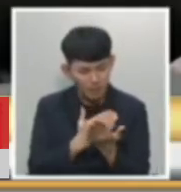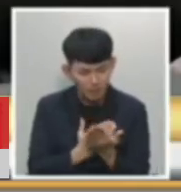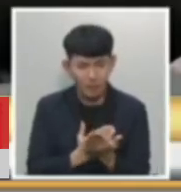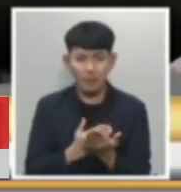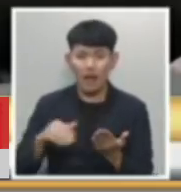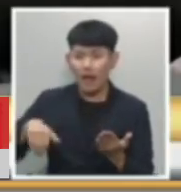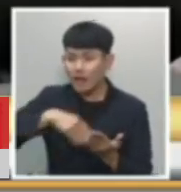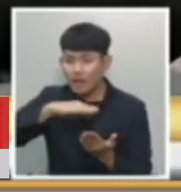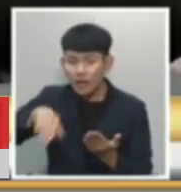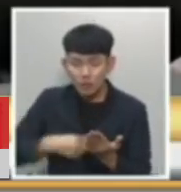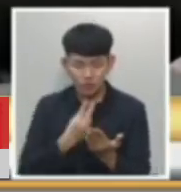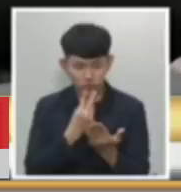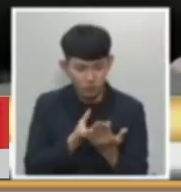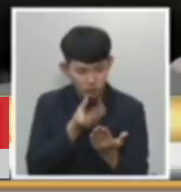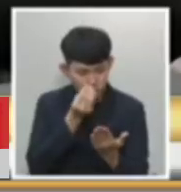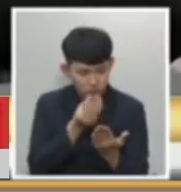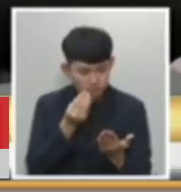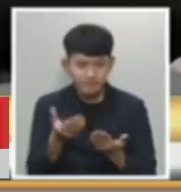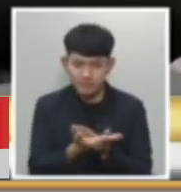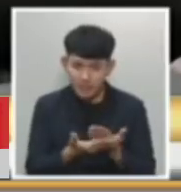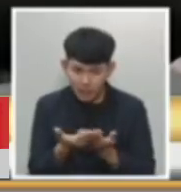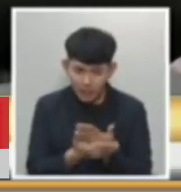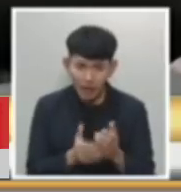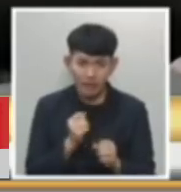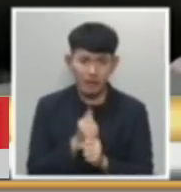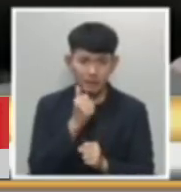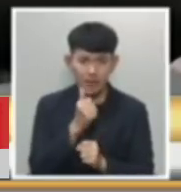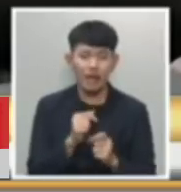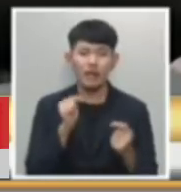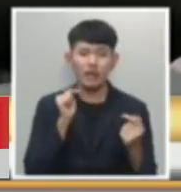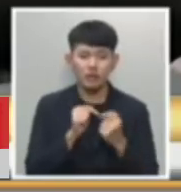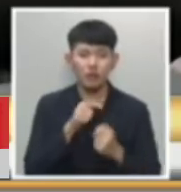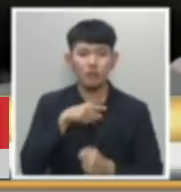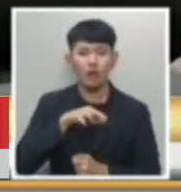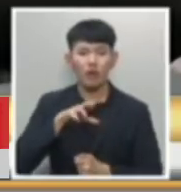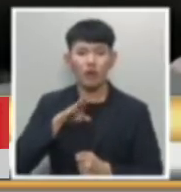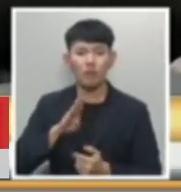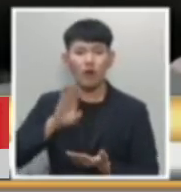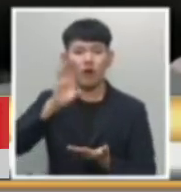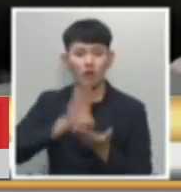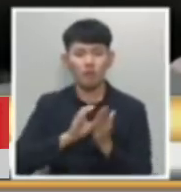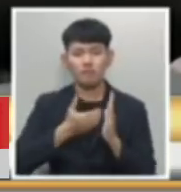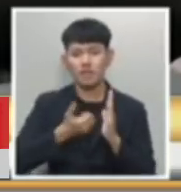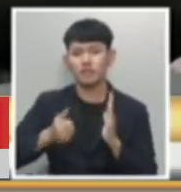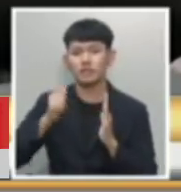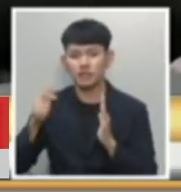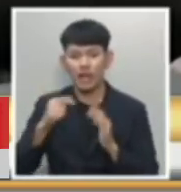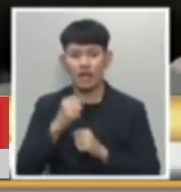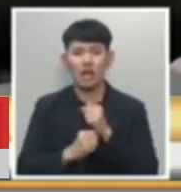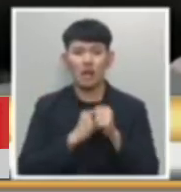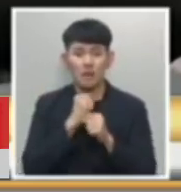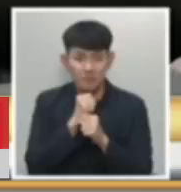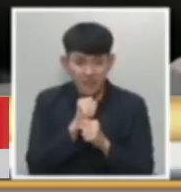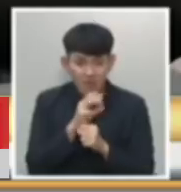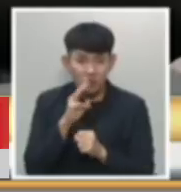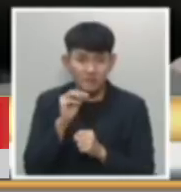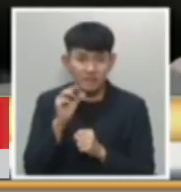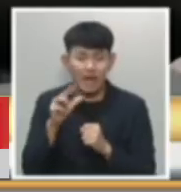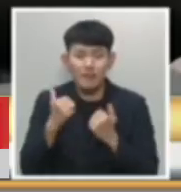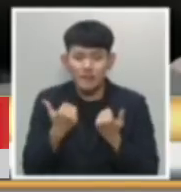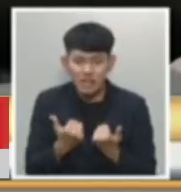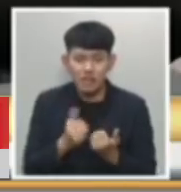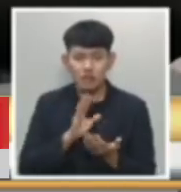ใช้ในการพิจารณาร่างพระราชบัญญัติงบประมาณรายจ่ายประจำปีในปีนี้ข้อมูลครบถ้วนส